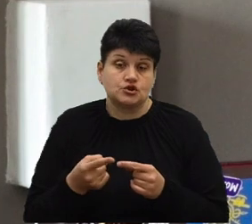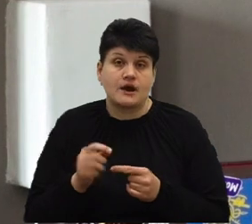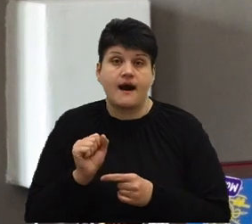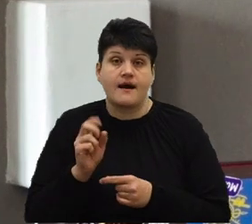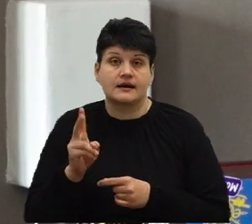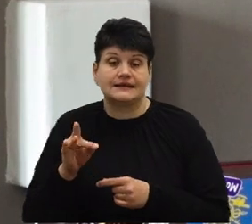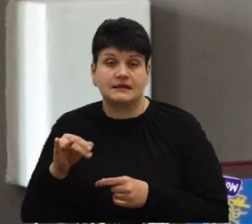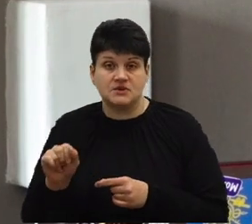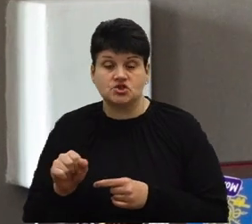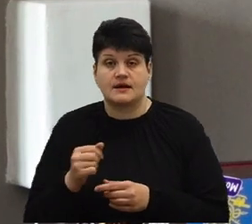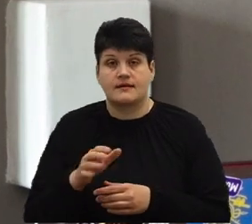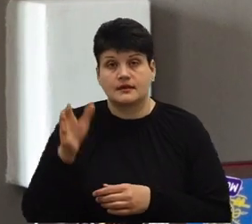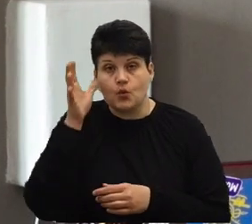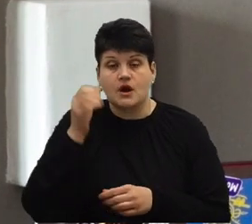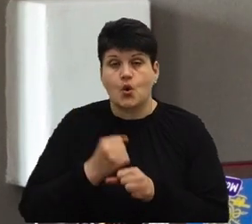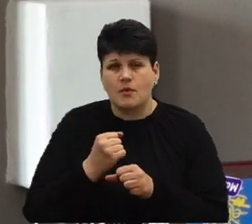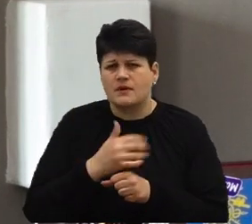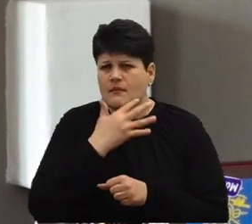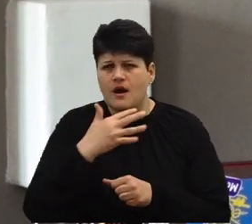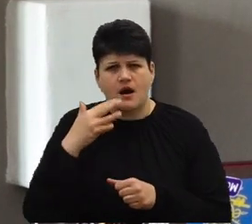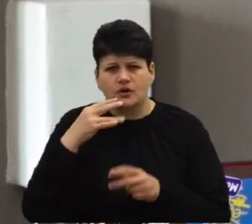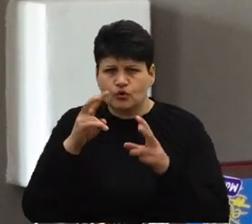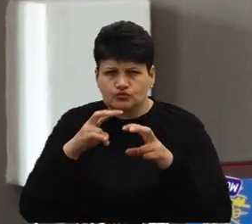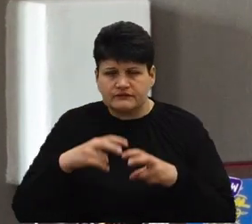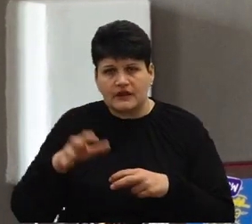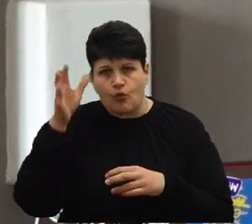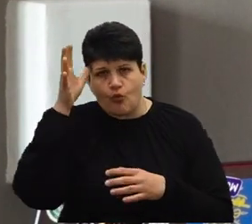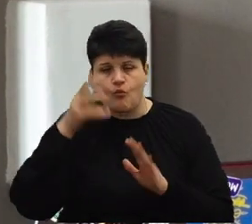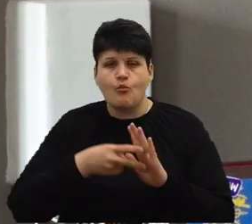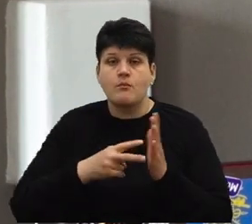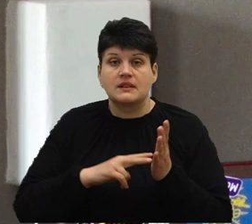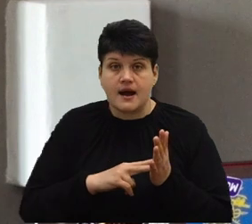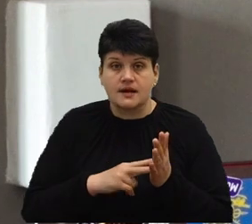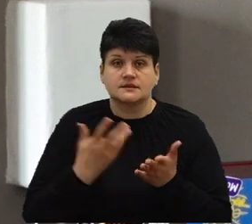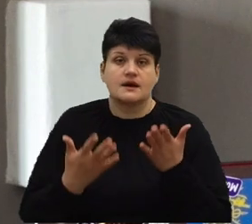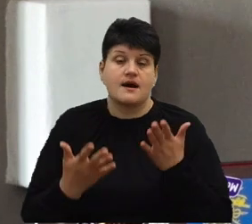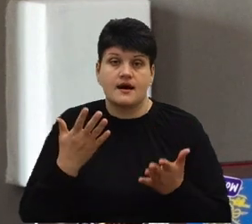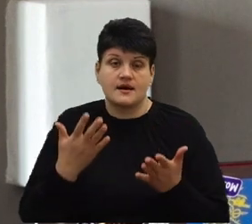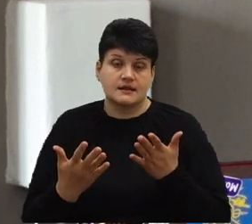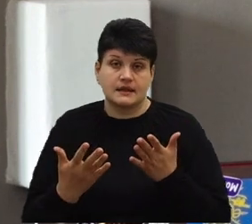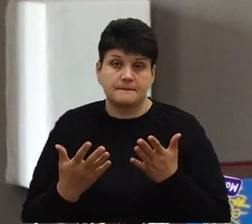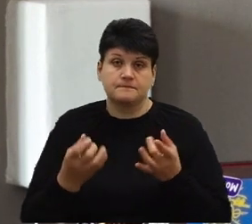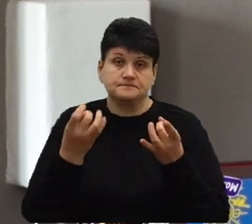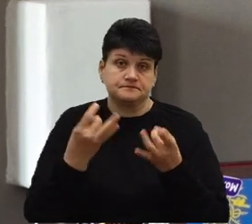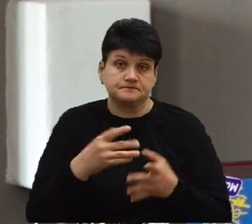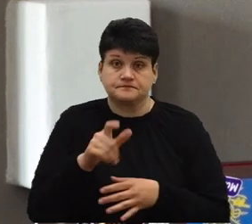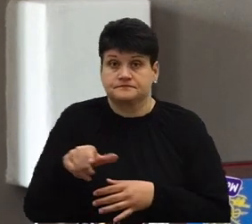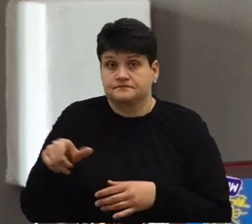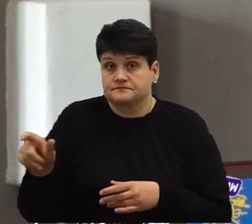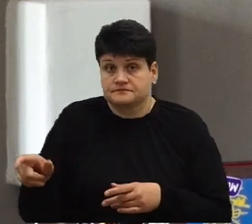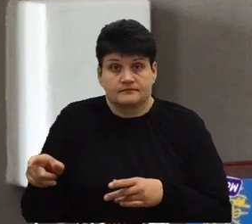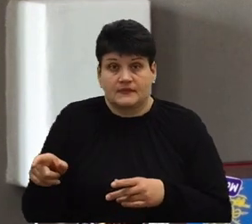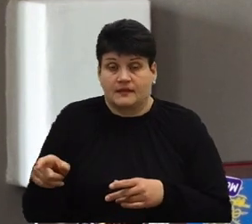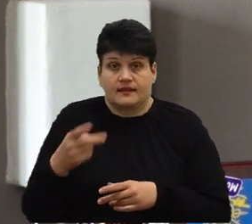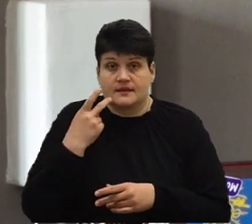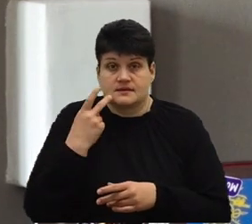наука робить багато дослідницькому плані науковому але пересічні громадяни вони не